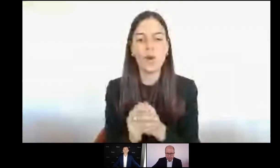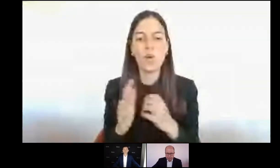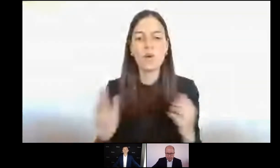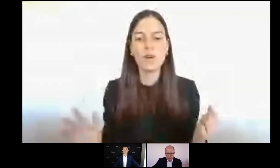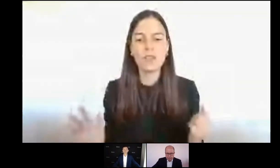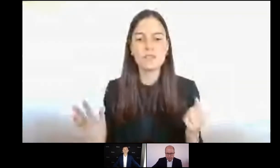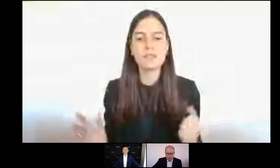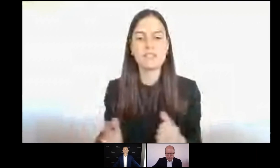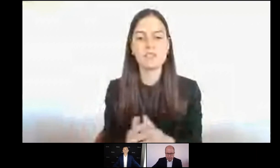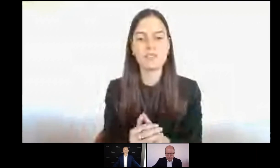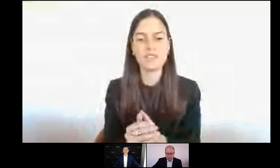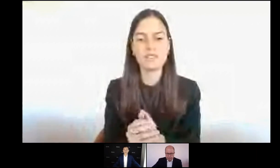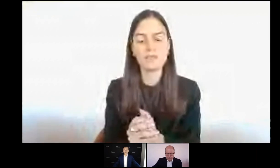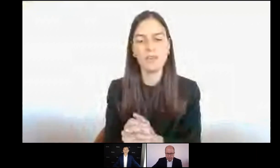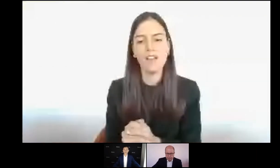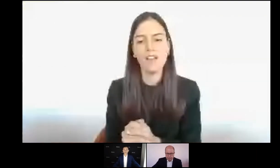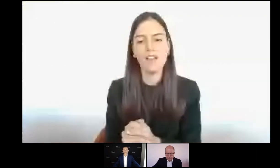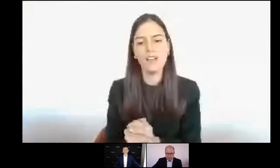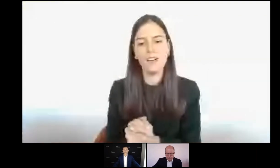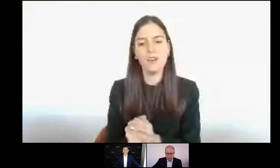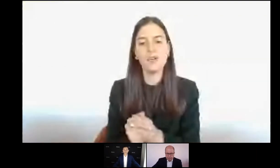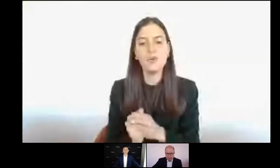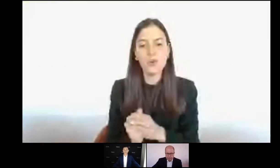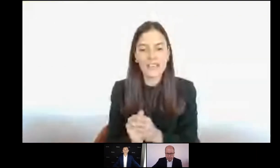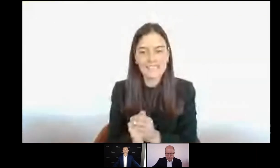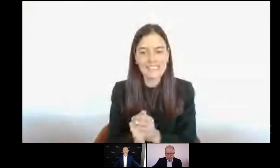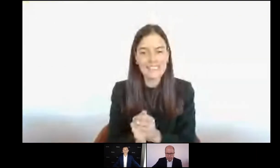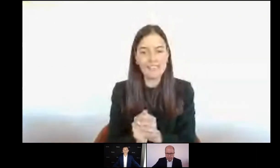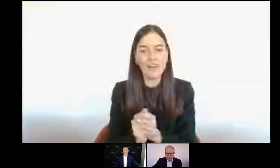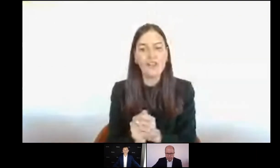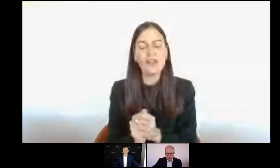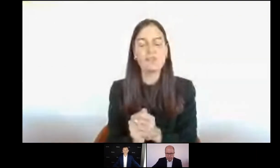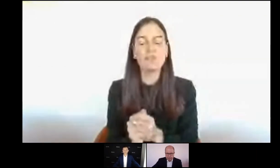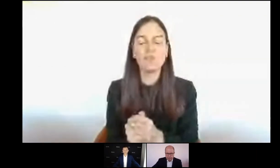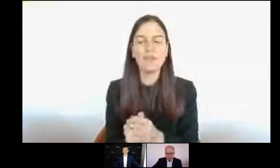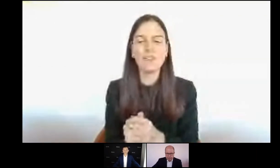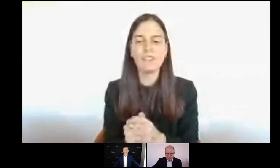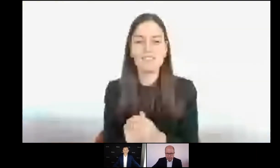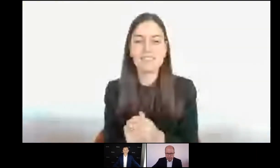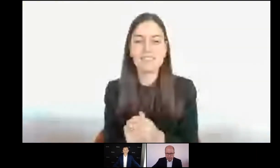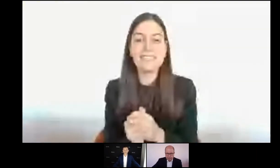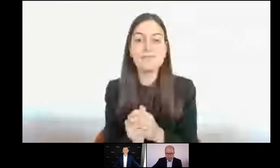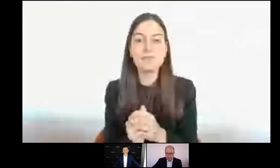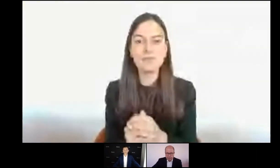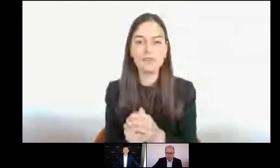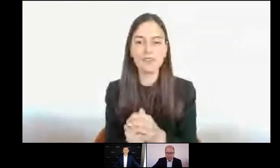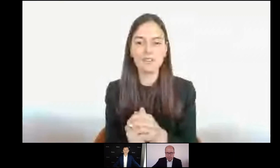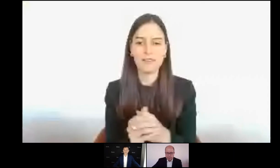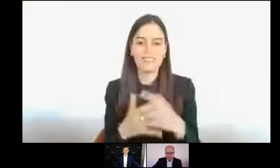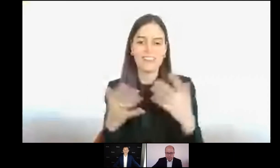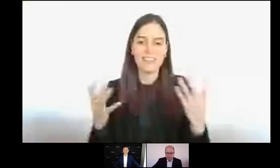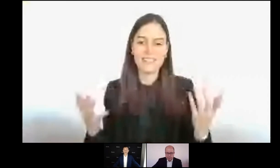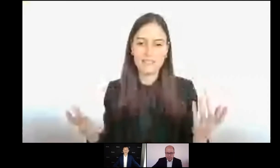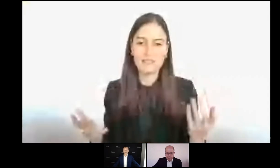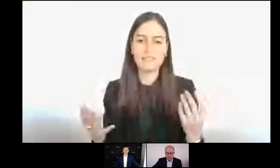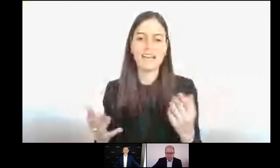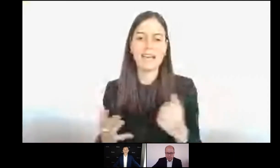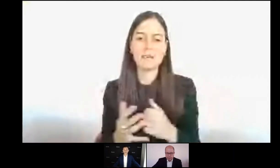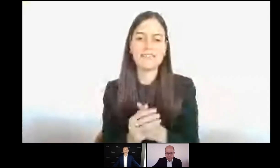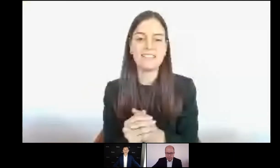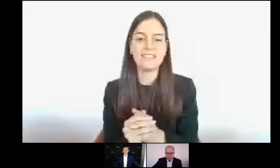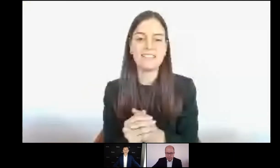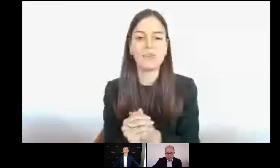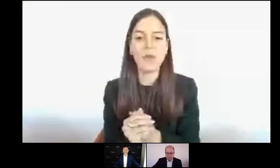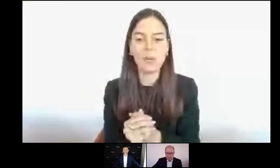Donc, aucun souci de gestion locative. Et puis, si vous pouvez et si vous avez